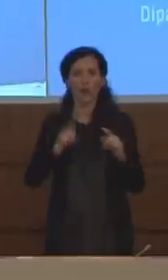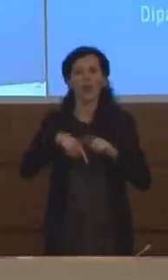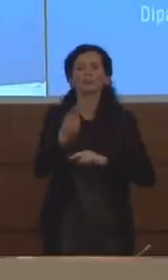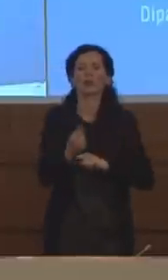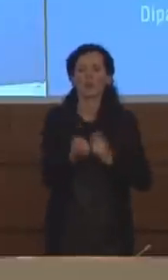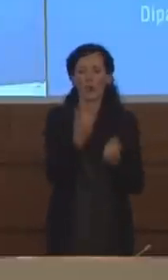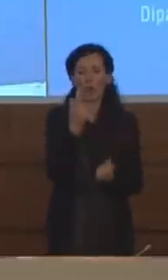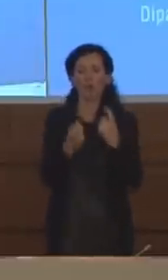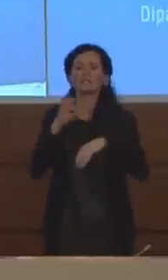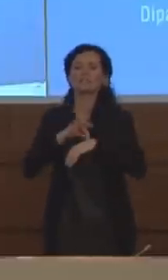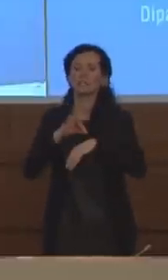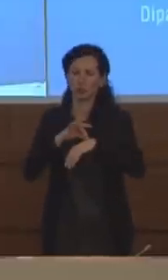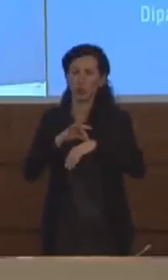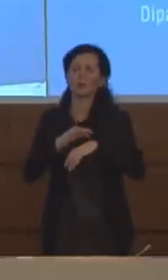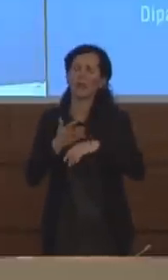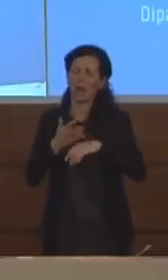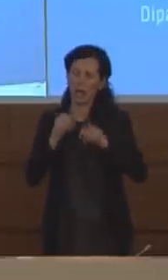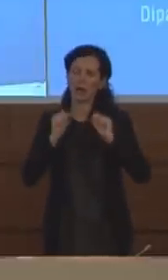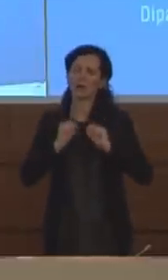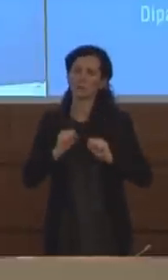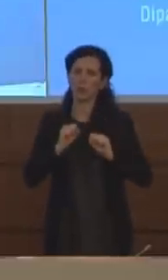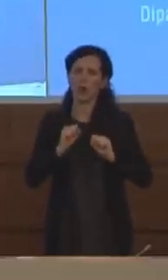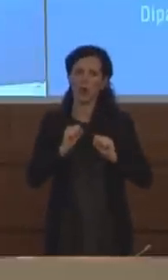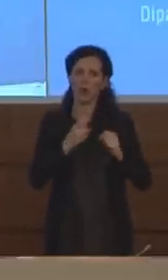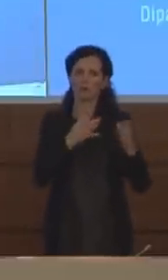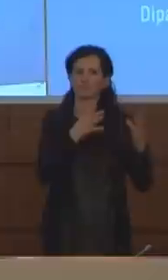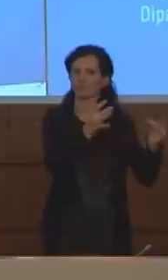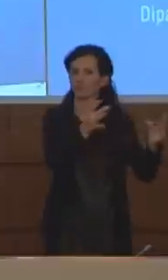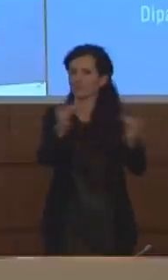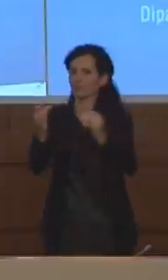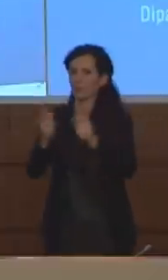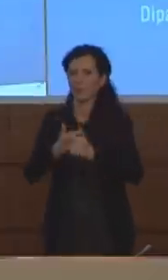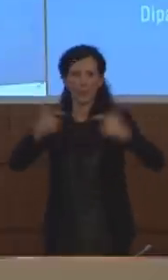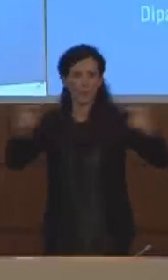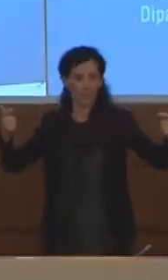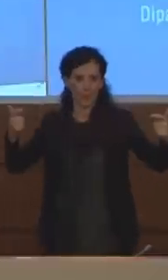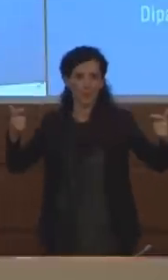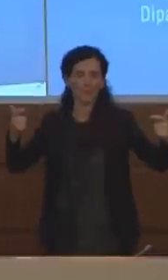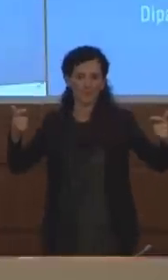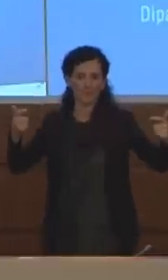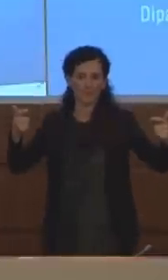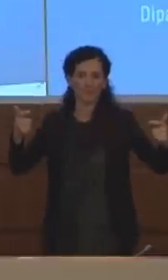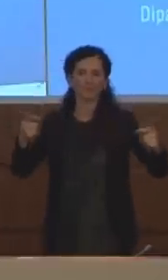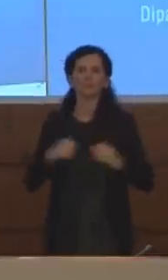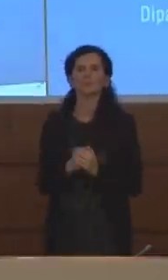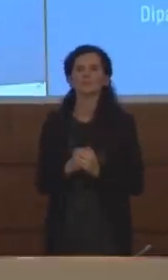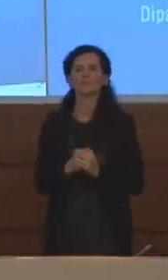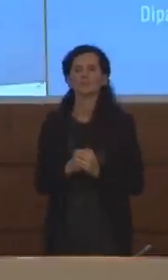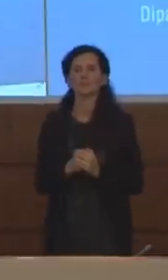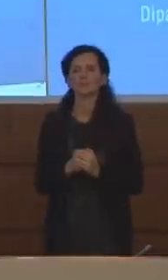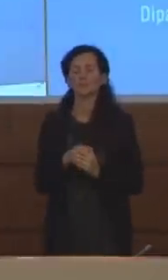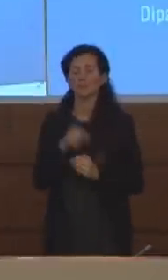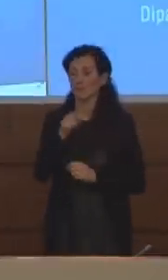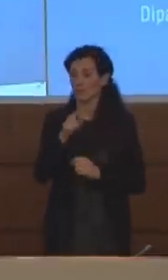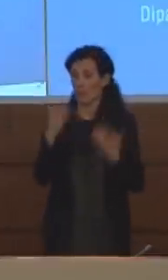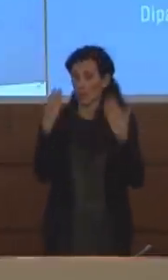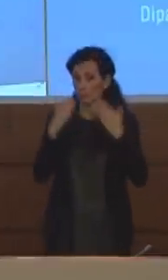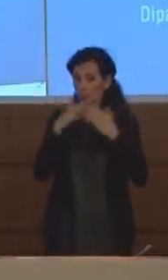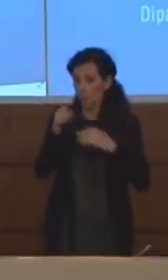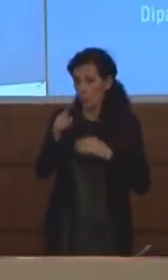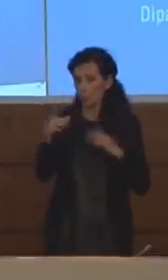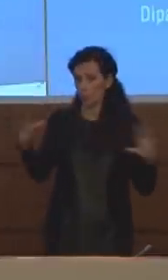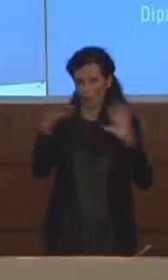ovviamente cresce fino appunto sinto della sintomatologia quindi proprio in base a questo tipo di considerazioni oggi la